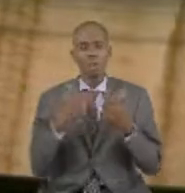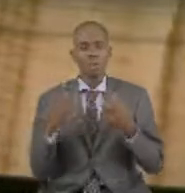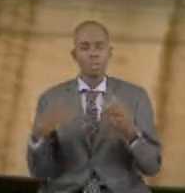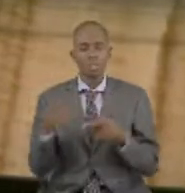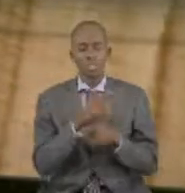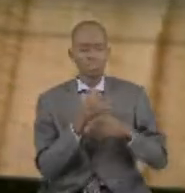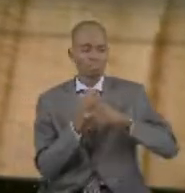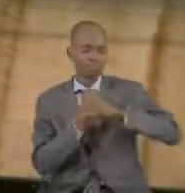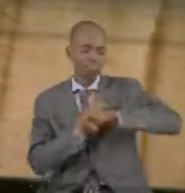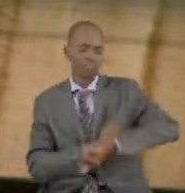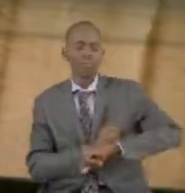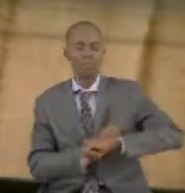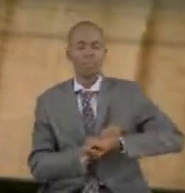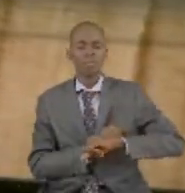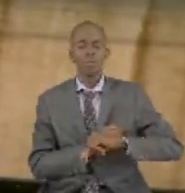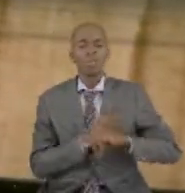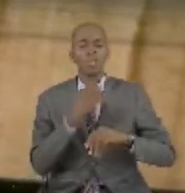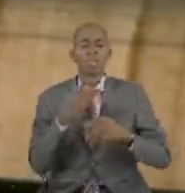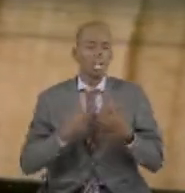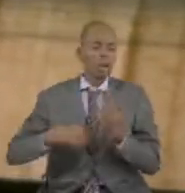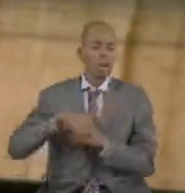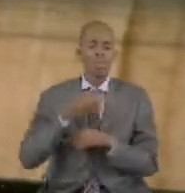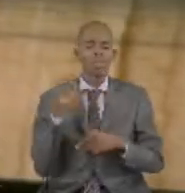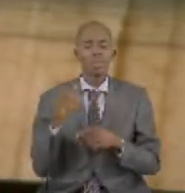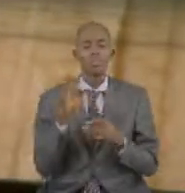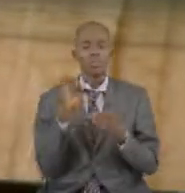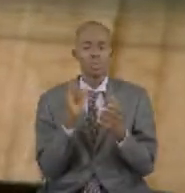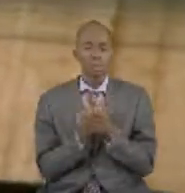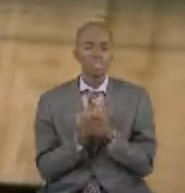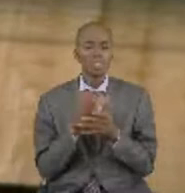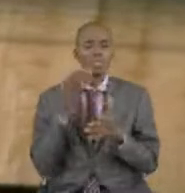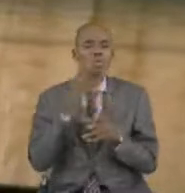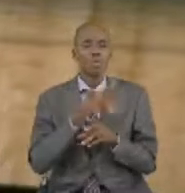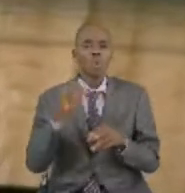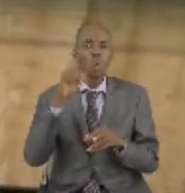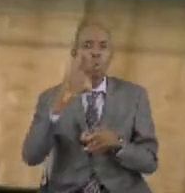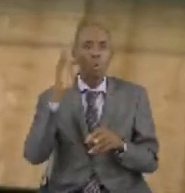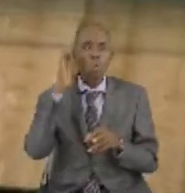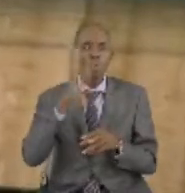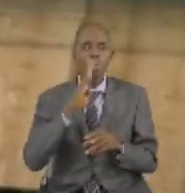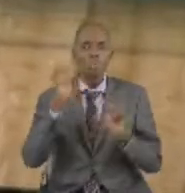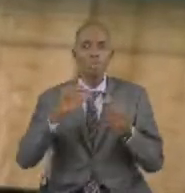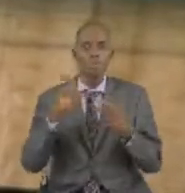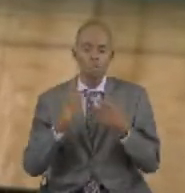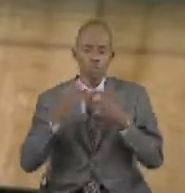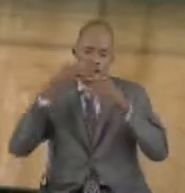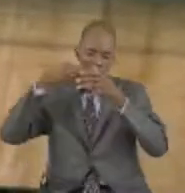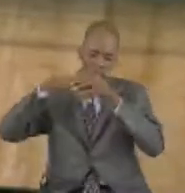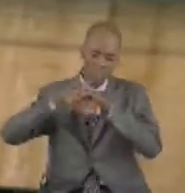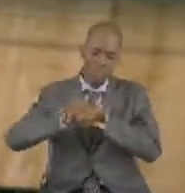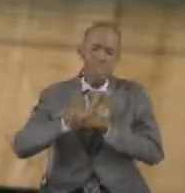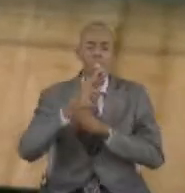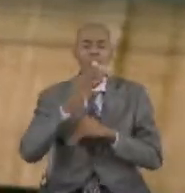m autour d'eux une muraille un bouclier pour que personne ne puisse être capable de pénétrer dans le cercle